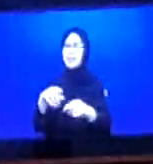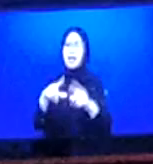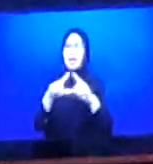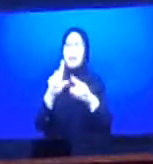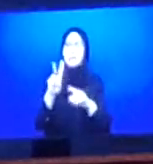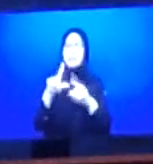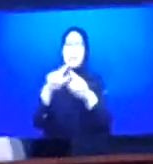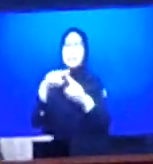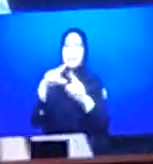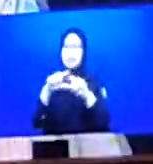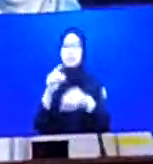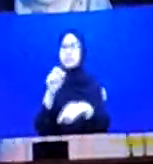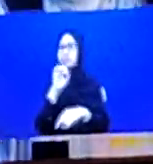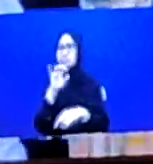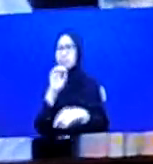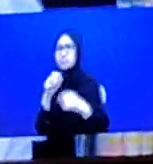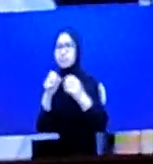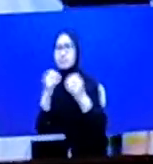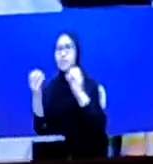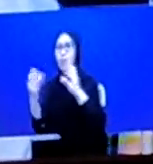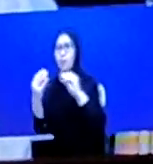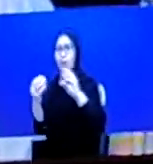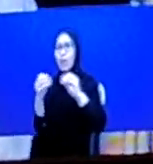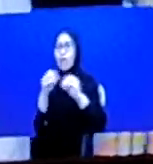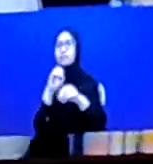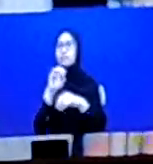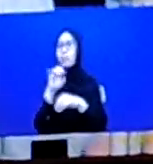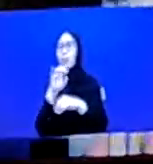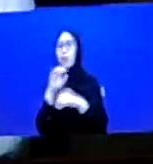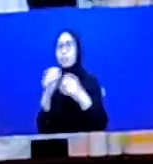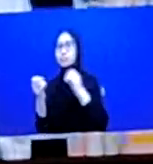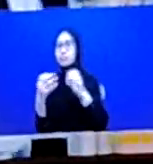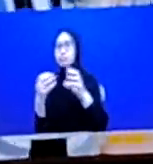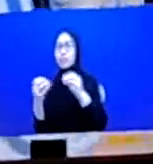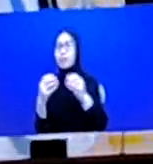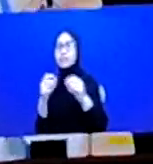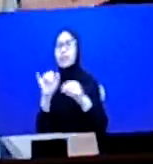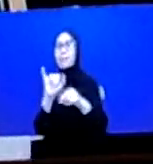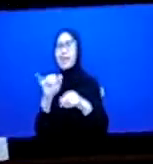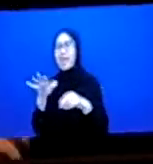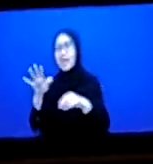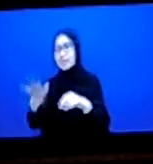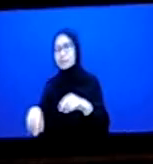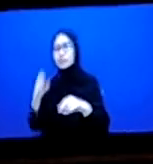atau Cina betul banyak jadi